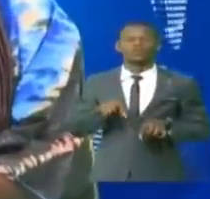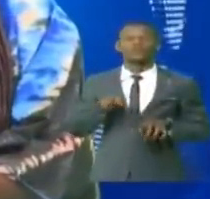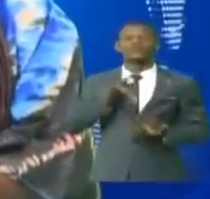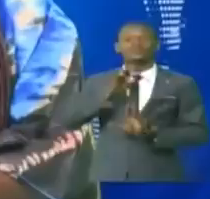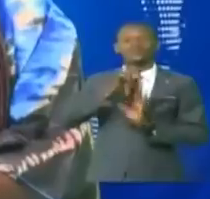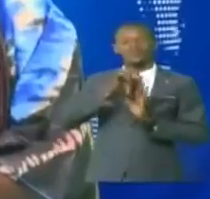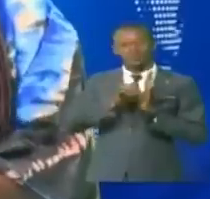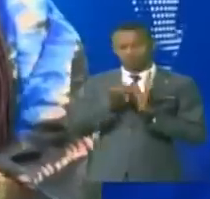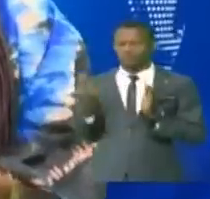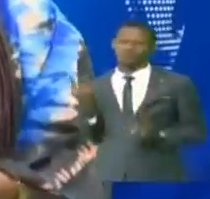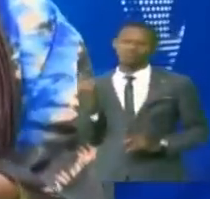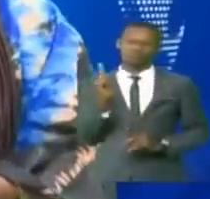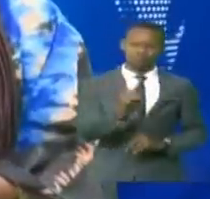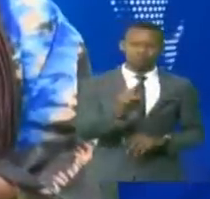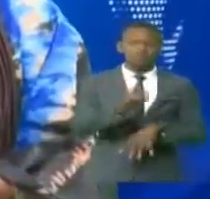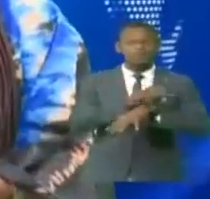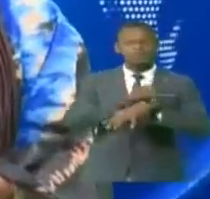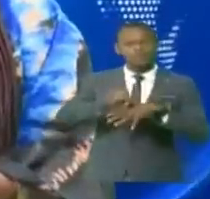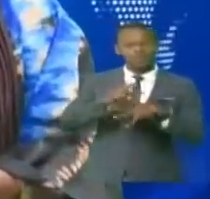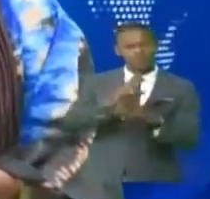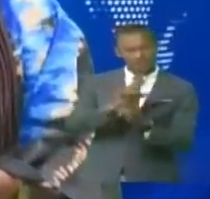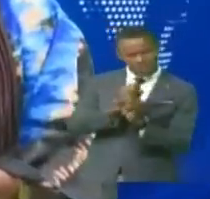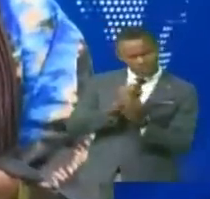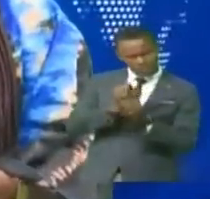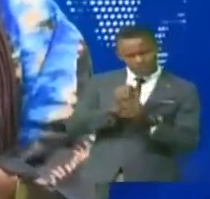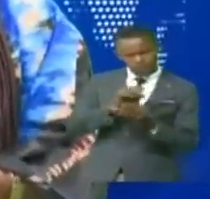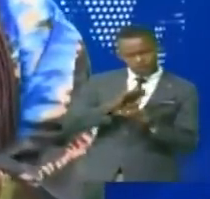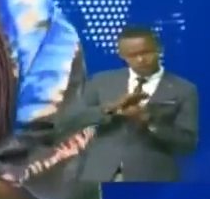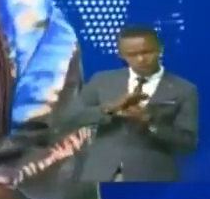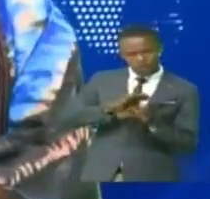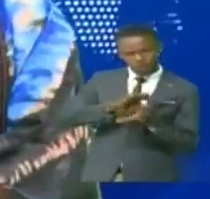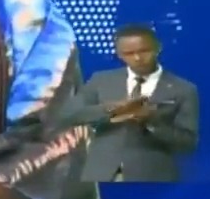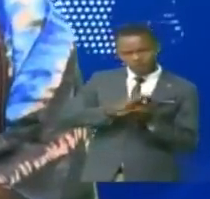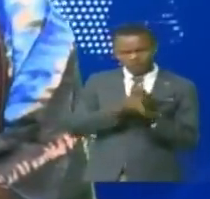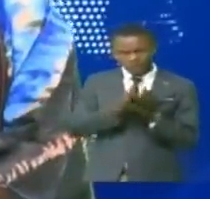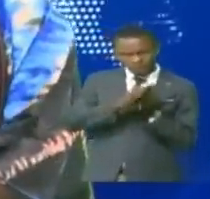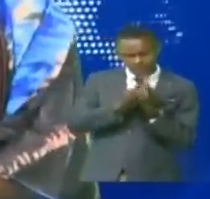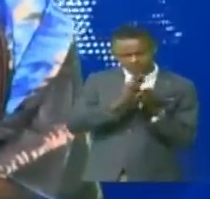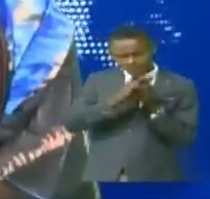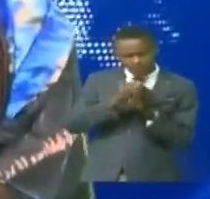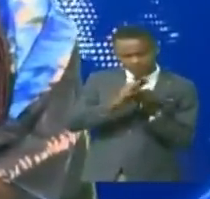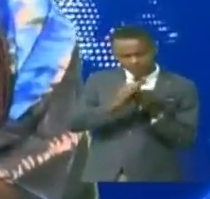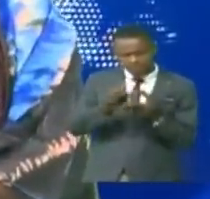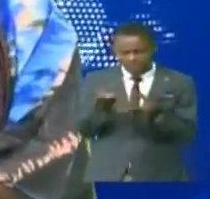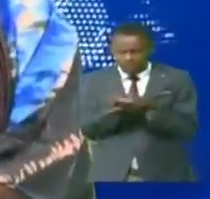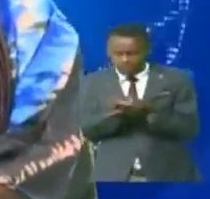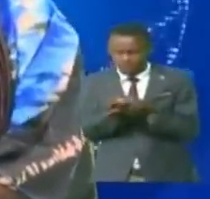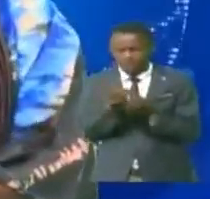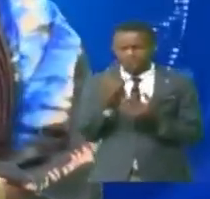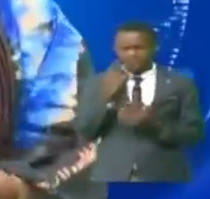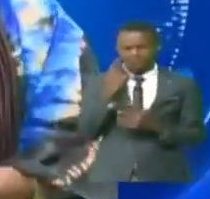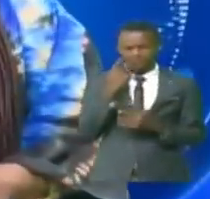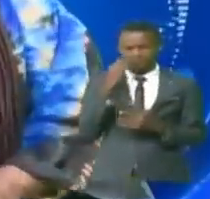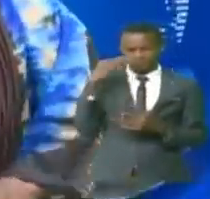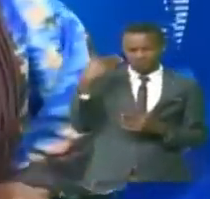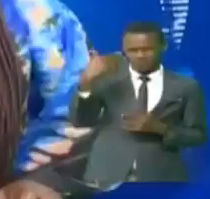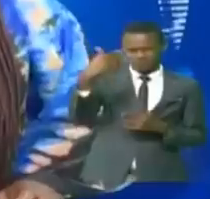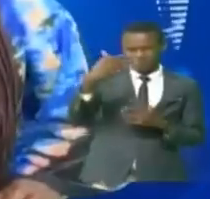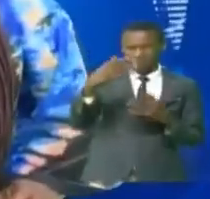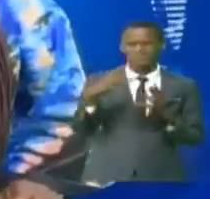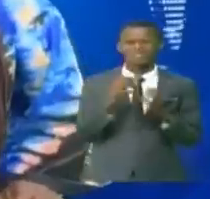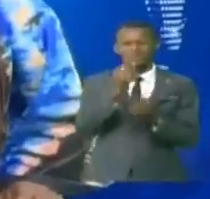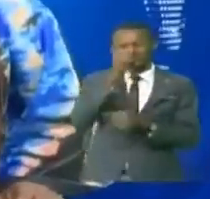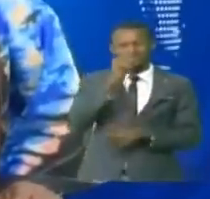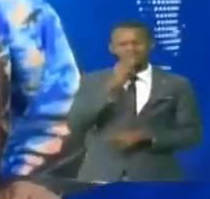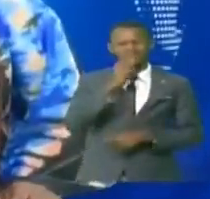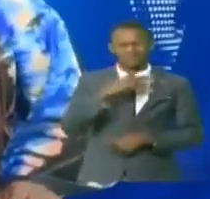et traitement de la Commission électorale nationale indépendante. Les images à suivre dans nos prochaines éditions. Madame, Monsieur, bonsoir